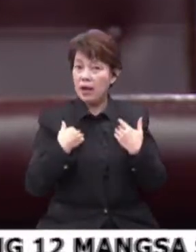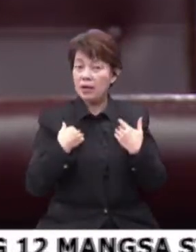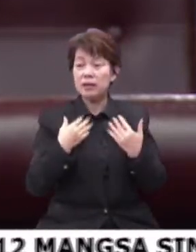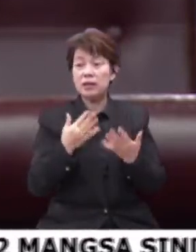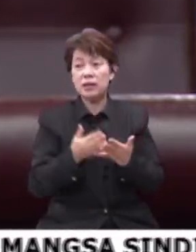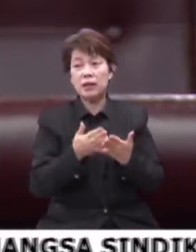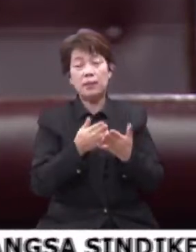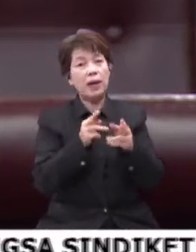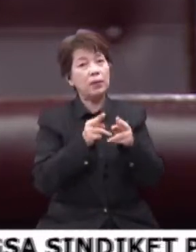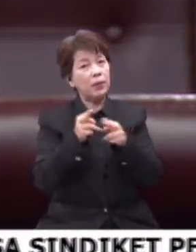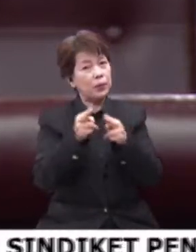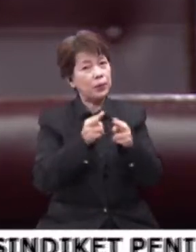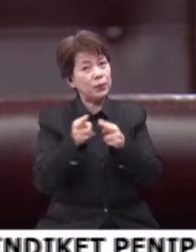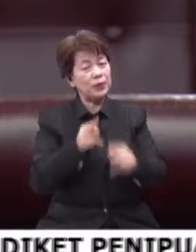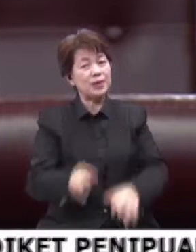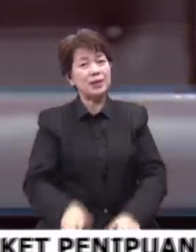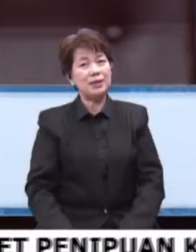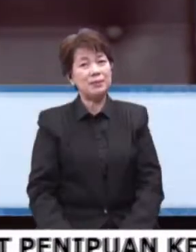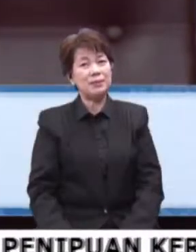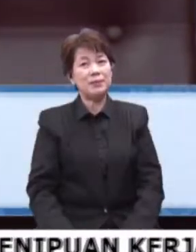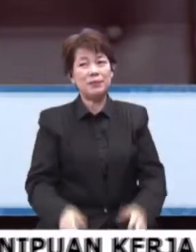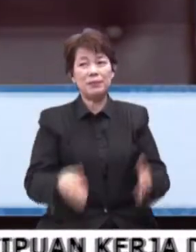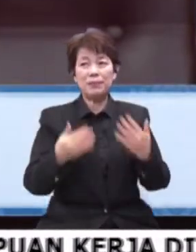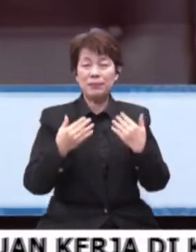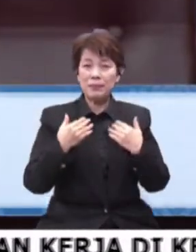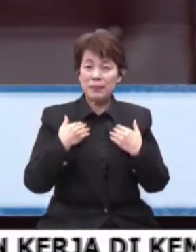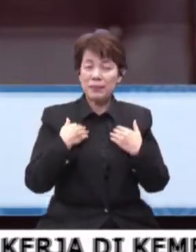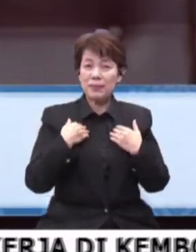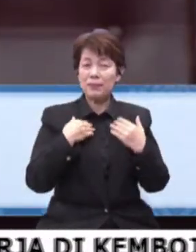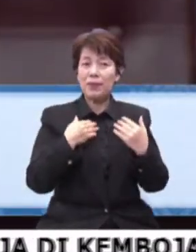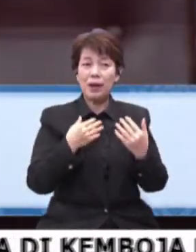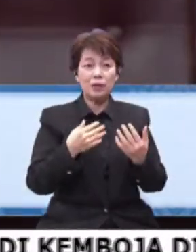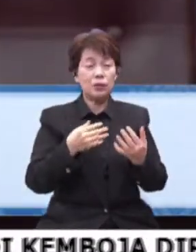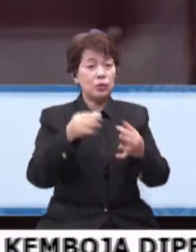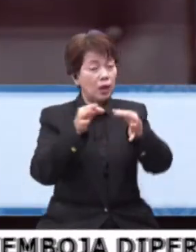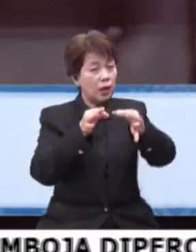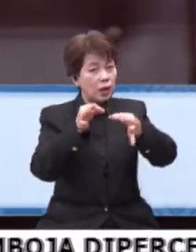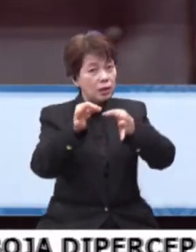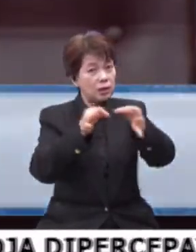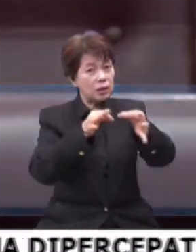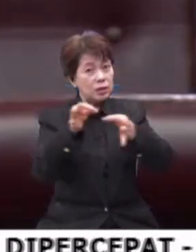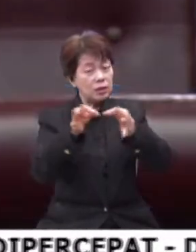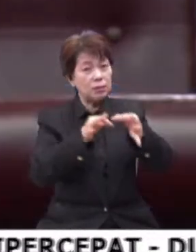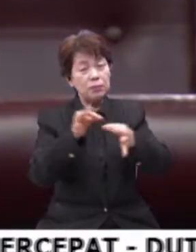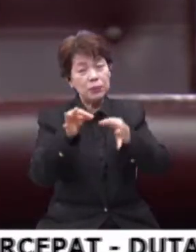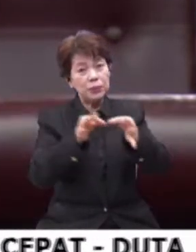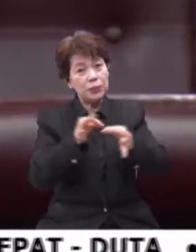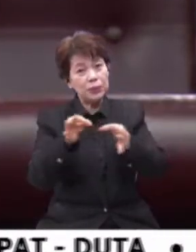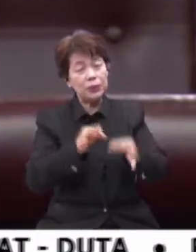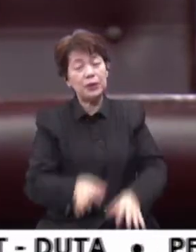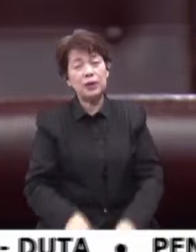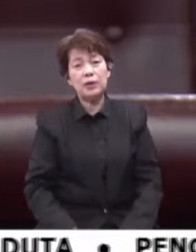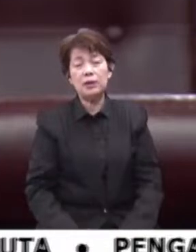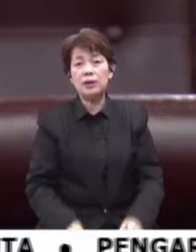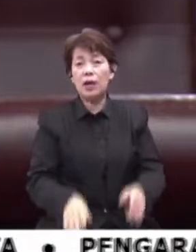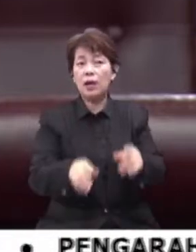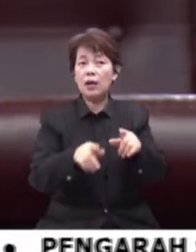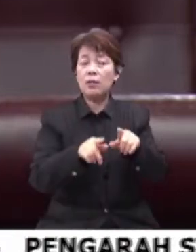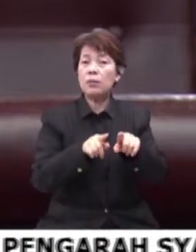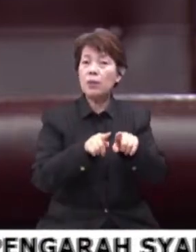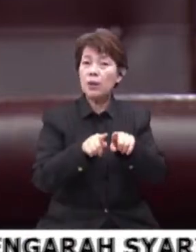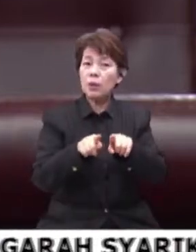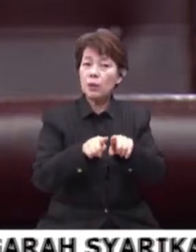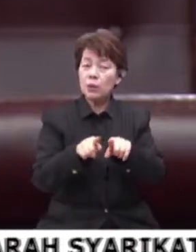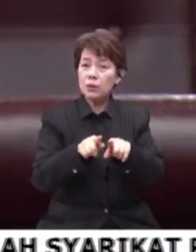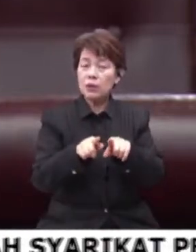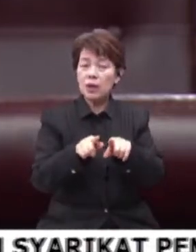meluluskan yaitu bila my gap dan yang disebut tadi setelah membuat kajian mereka yang meluluskan sebab